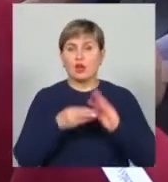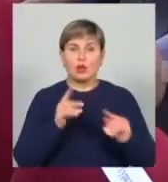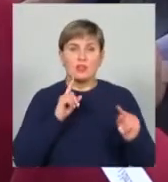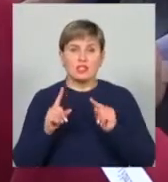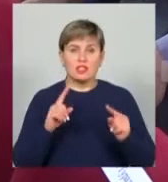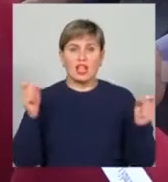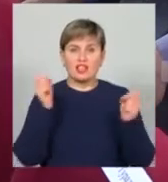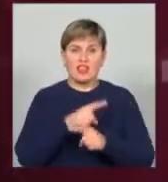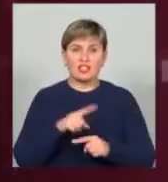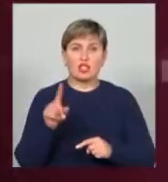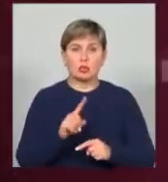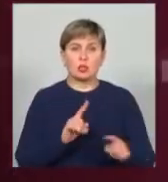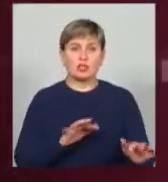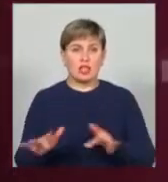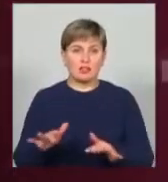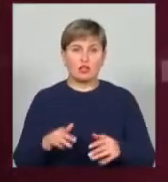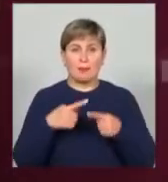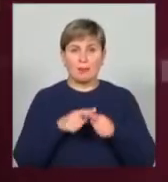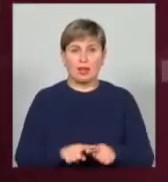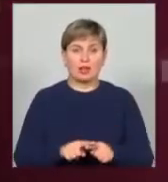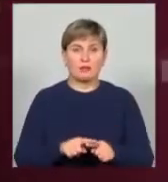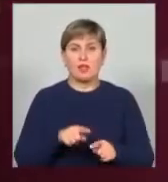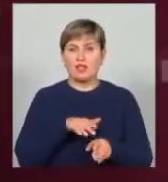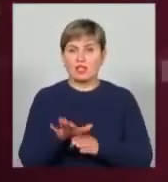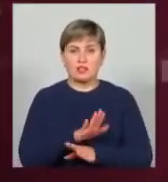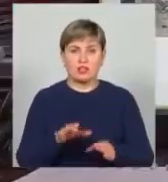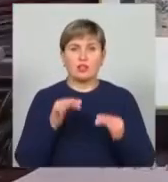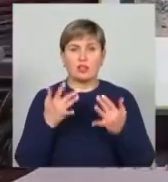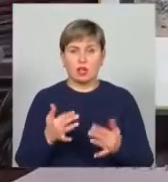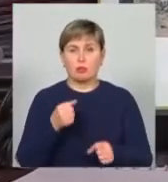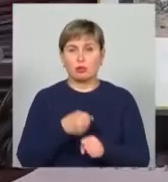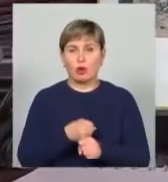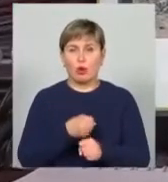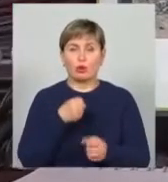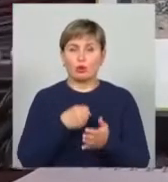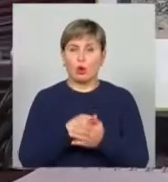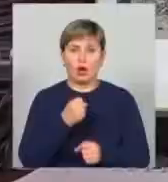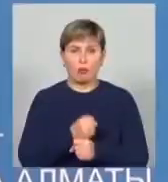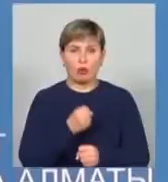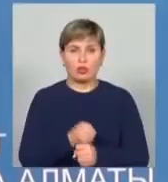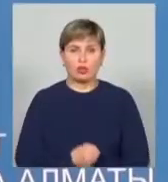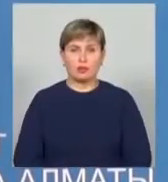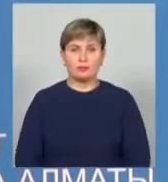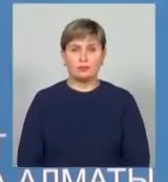заседания стало известно, что действующий механизм несовершенен и требует доработок.